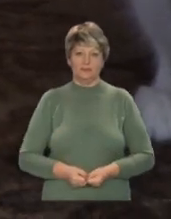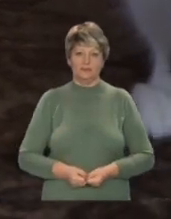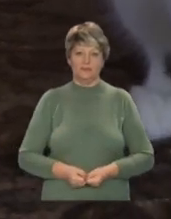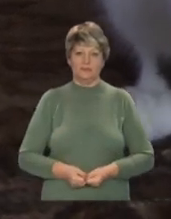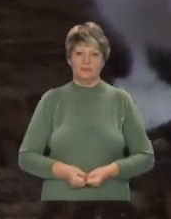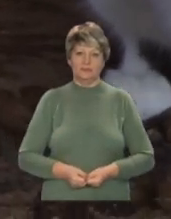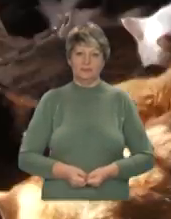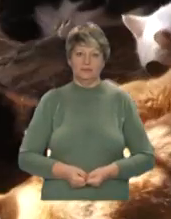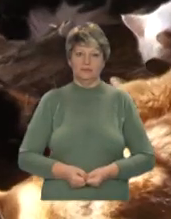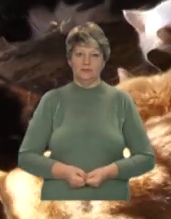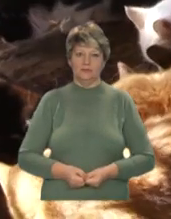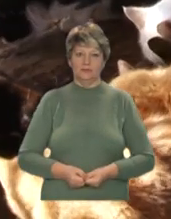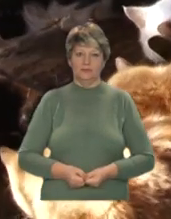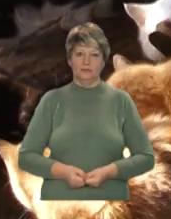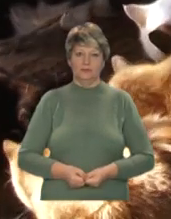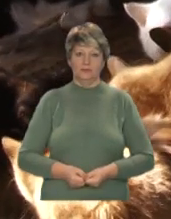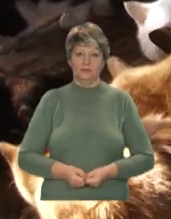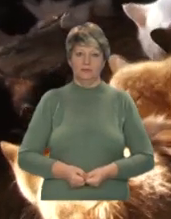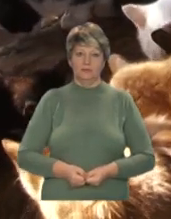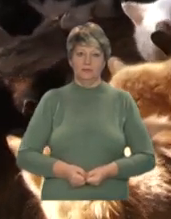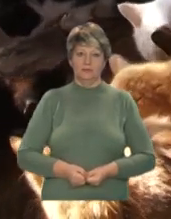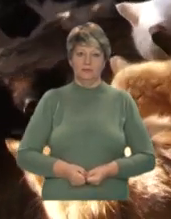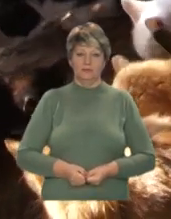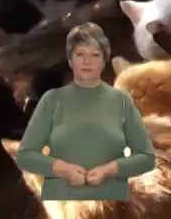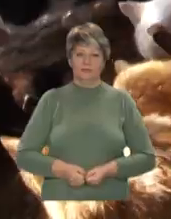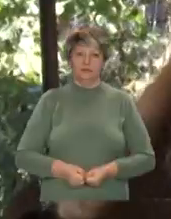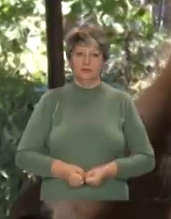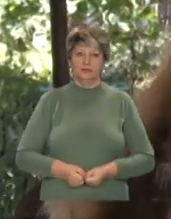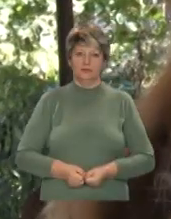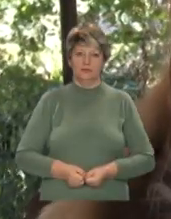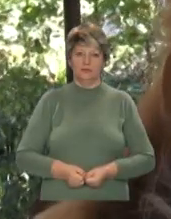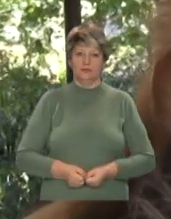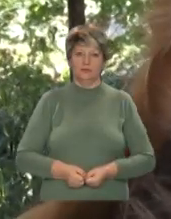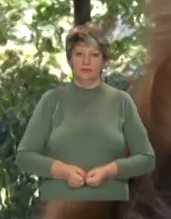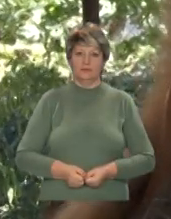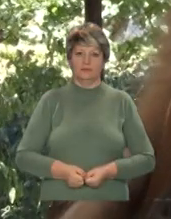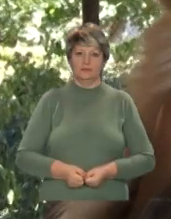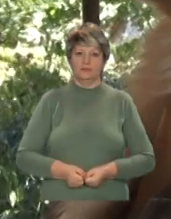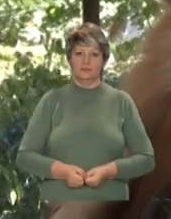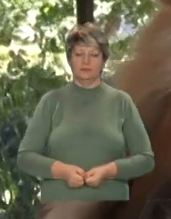Ірина Васюра, Олександр Таран, Черкаська служба новин.